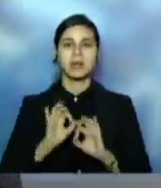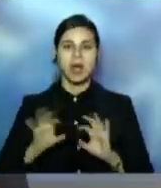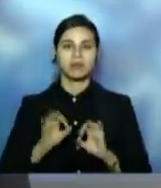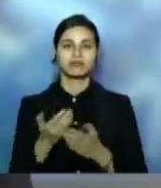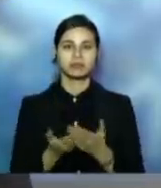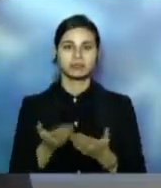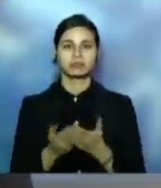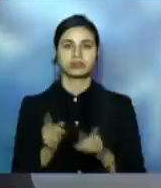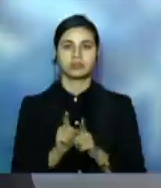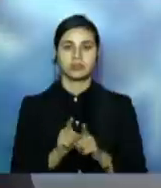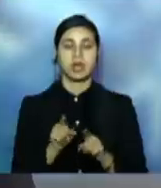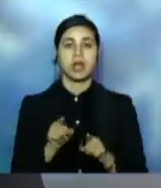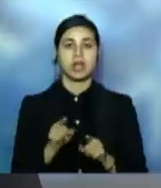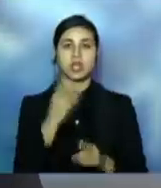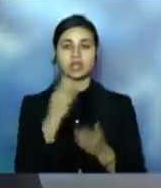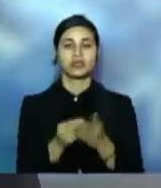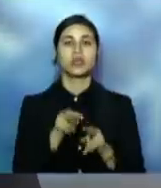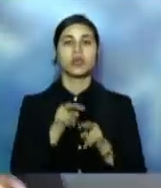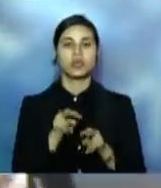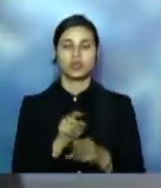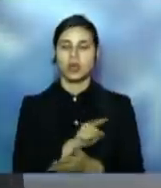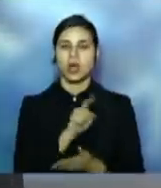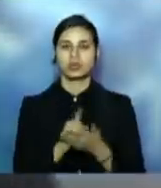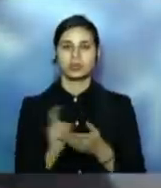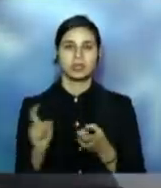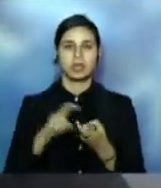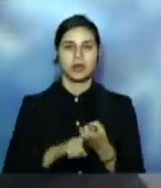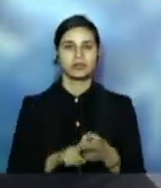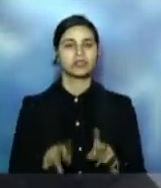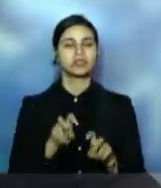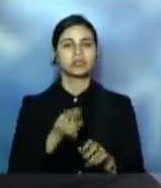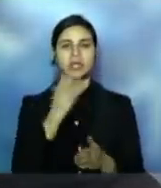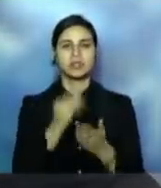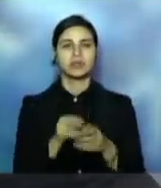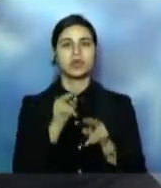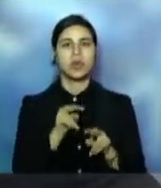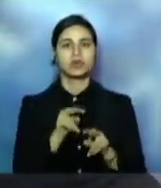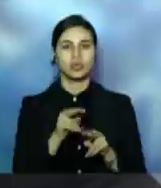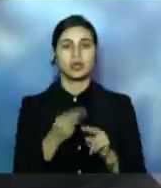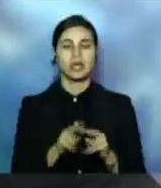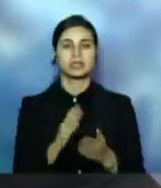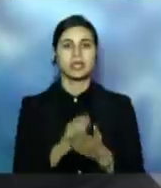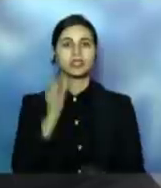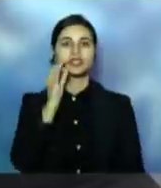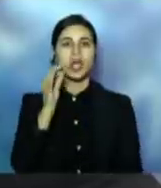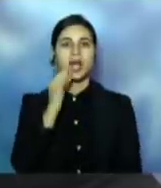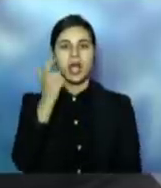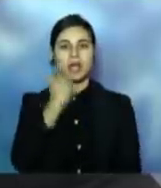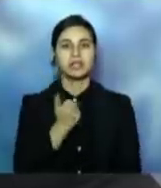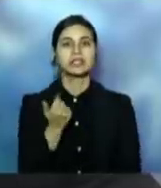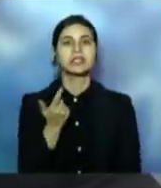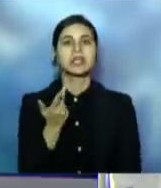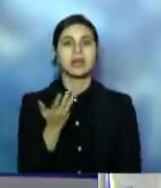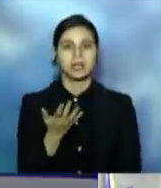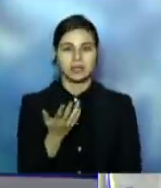რა თქმა უნდა თვითკონტროლზე არის ორიენტირებული. Რას ნიშნავს თვითკონტროლი? Ეს არის გლუკოზის კონტროლი რეგულარული.